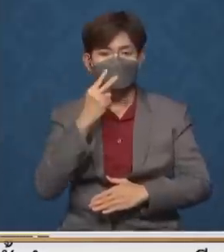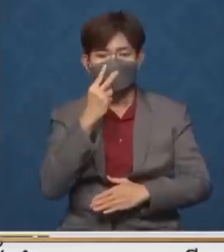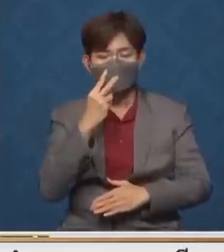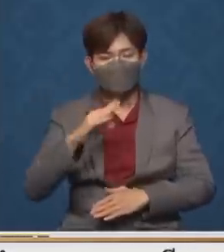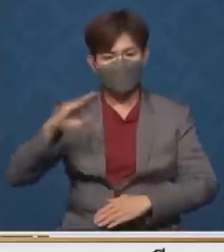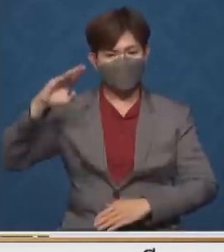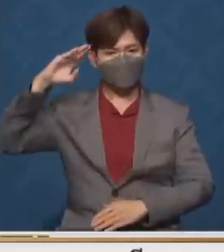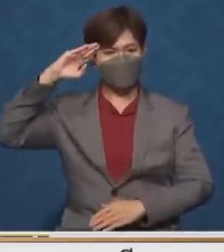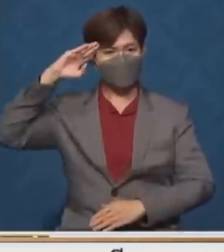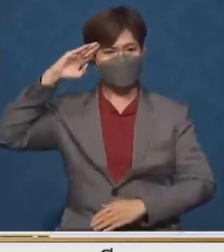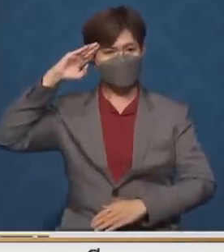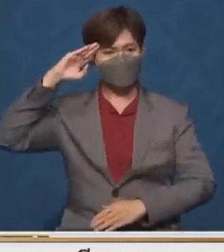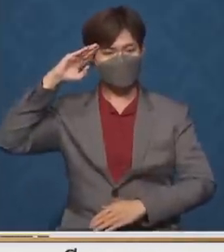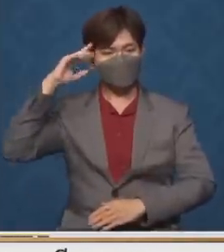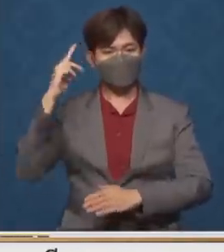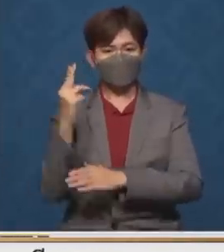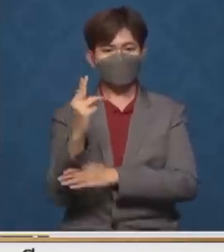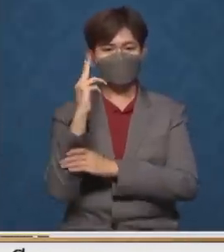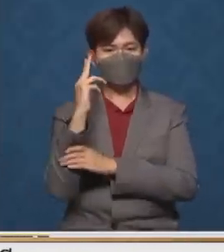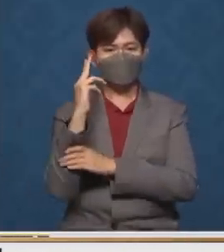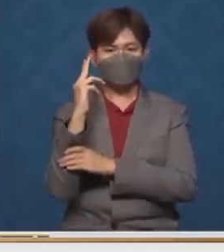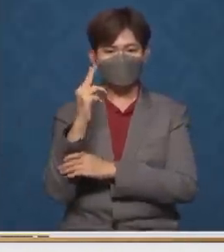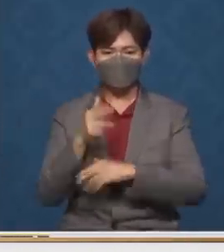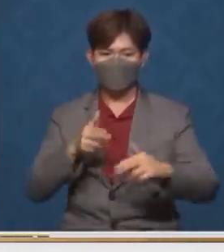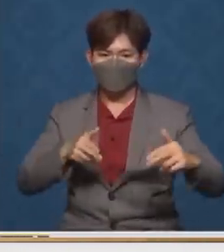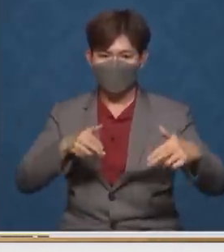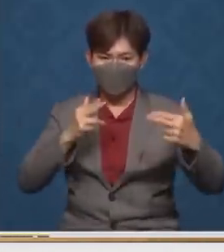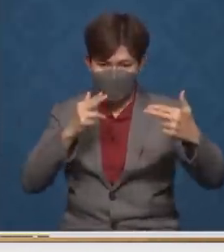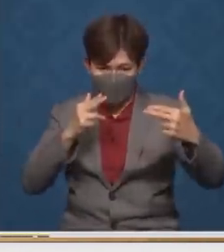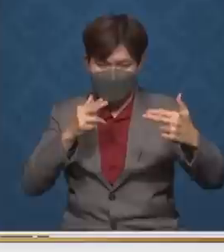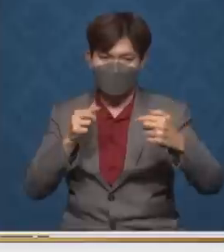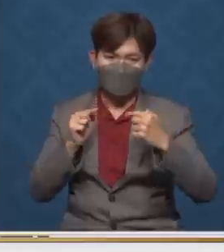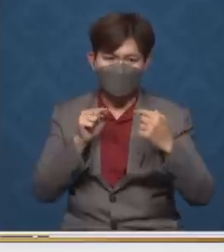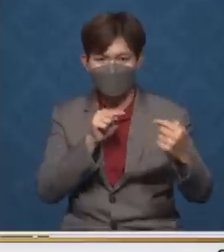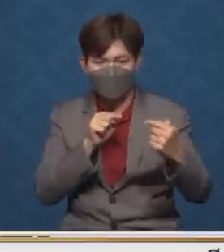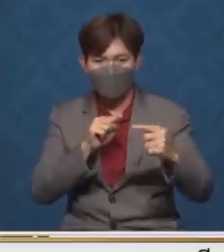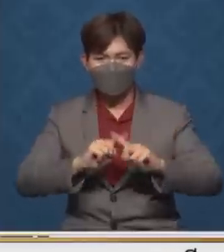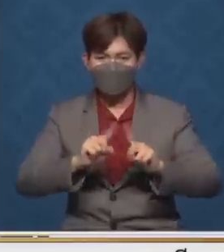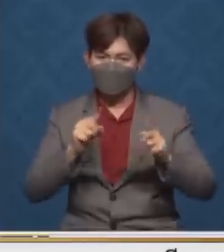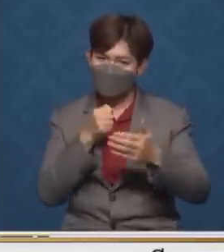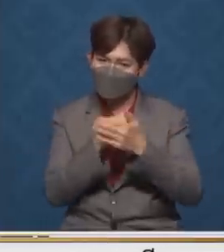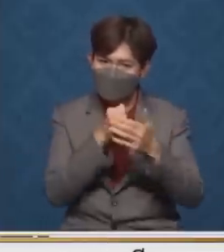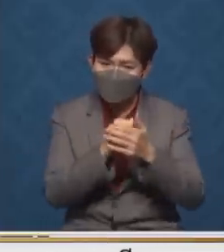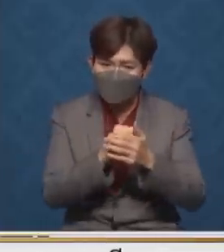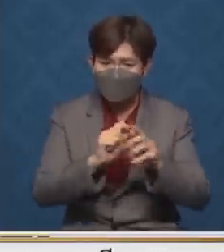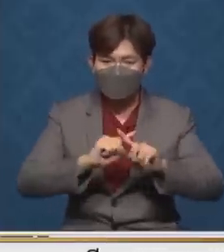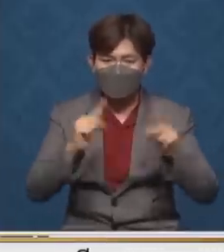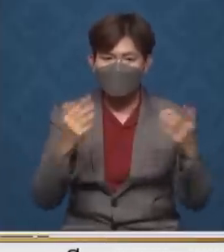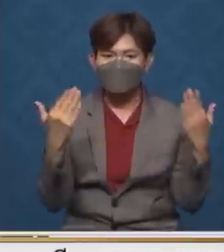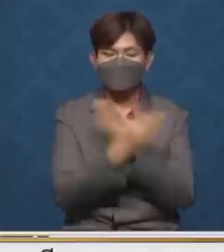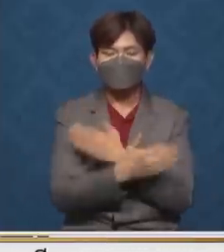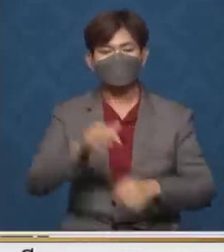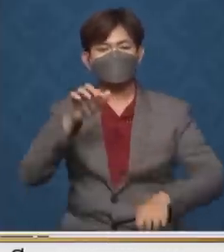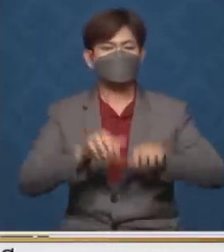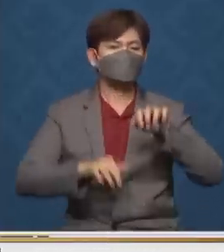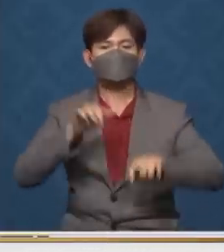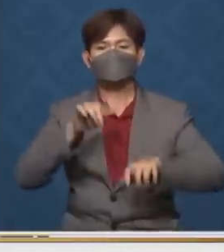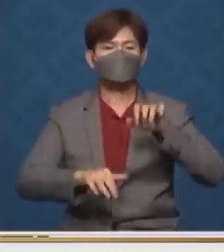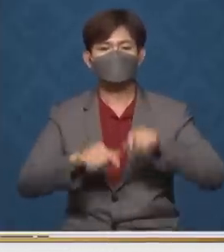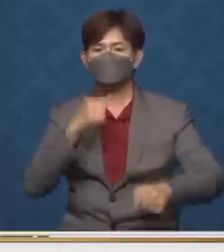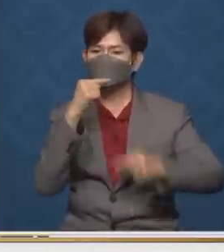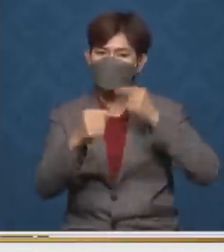หาร ถือปืน ไปสู้กับอหรราษตูกับให้มาเป็ัเลงคยบอรด คอยขมเห็งประชาชน